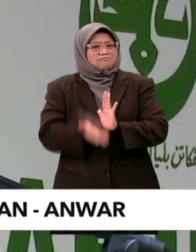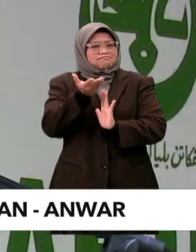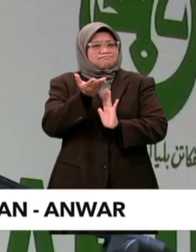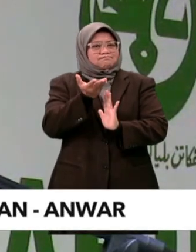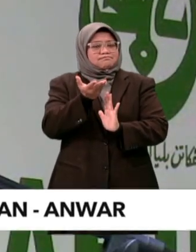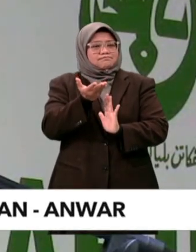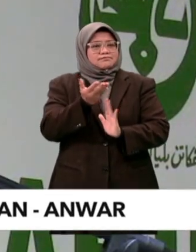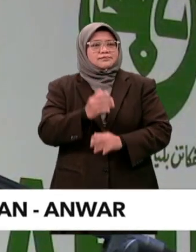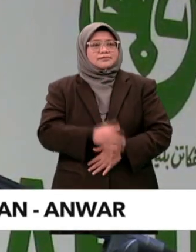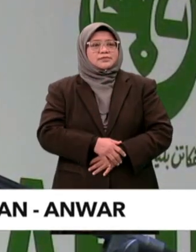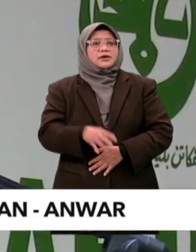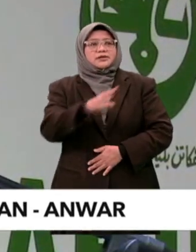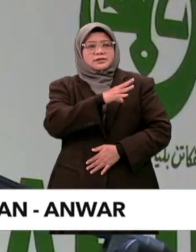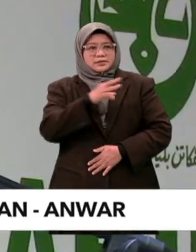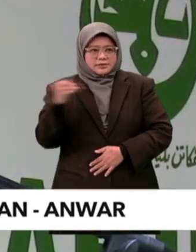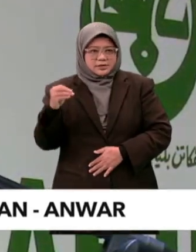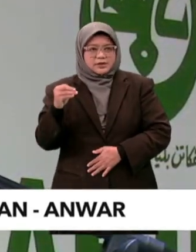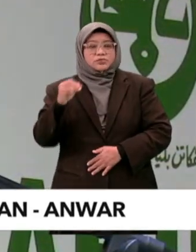dan